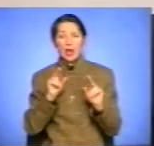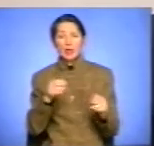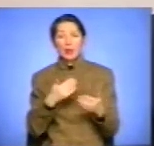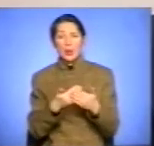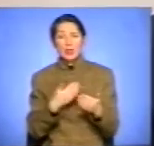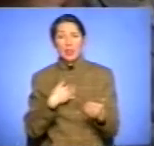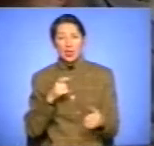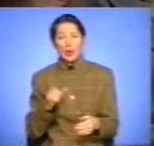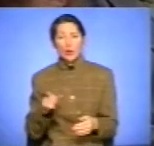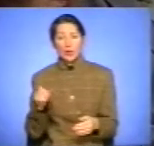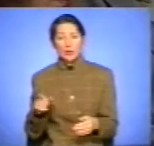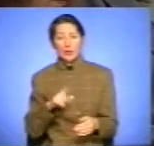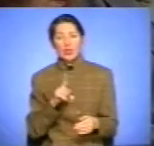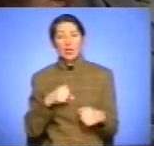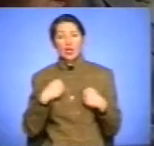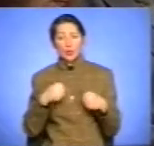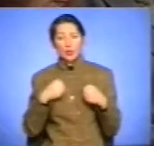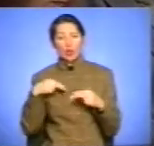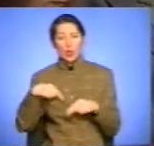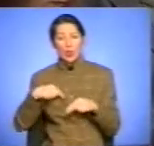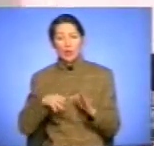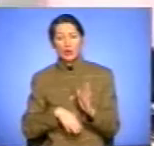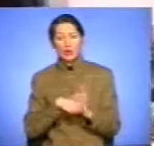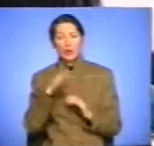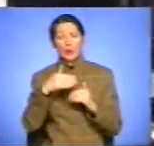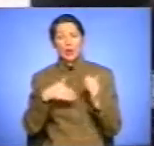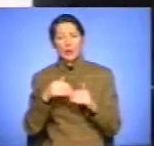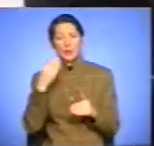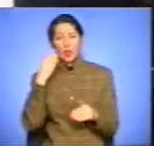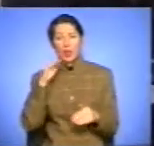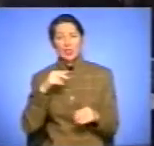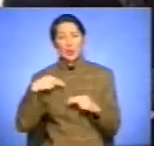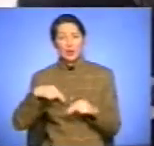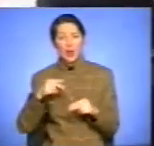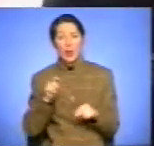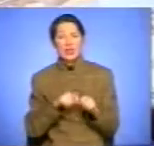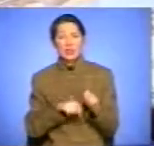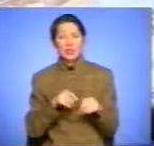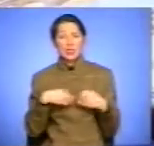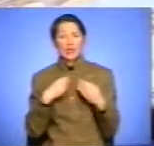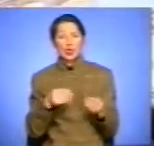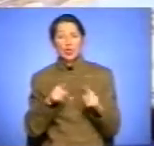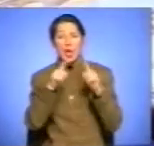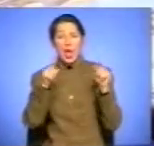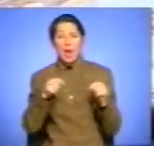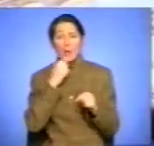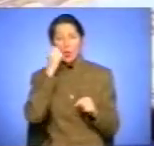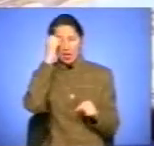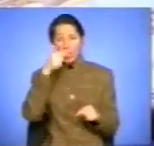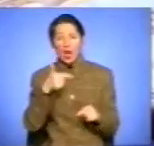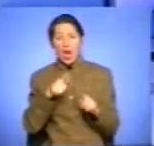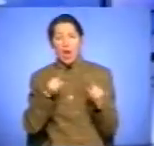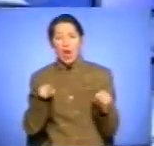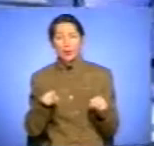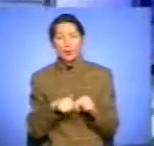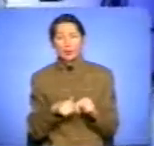громадянами За сумлінну працю і високий професіоналізм кращим працівникам інспекції вручили подяки та грамоти